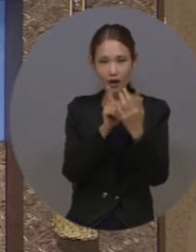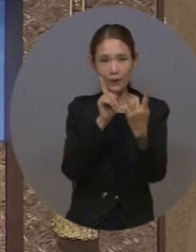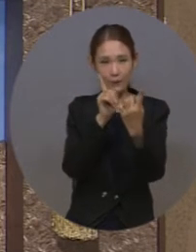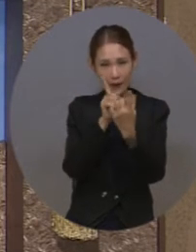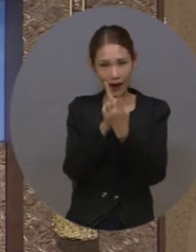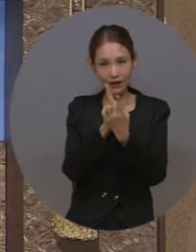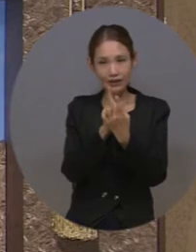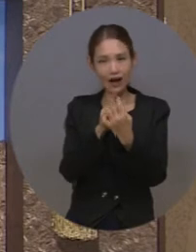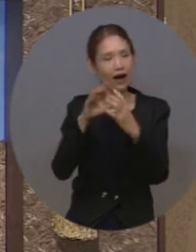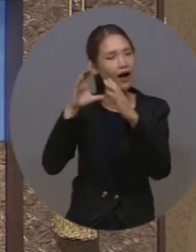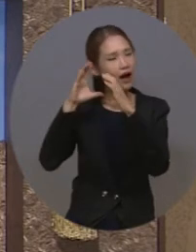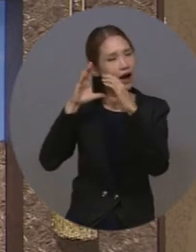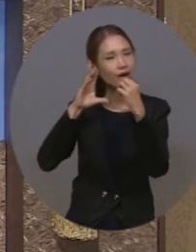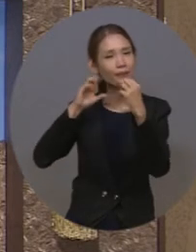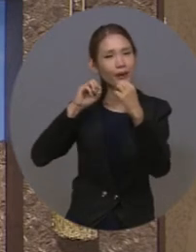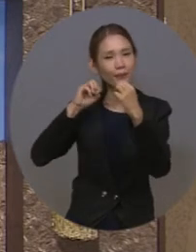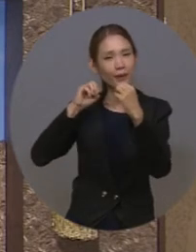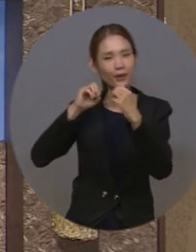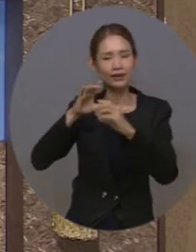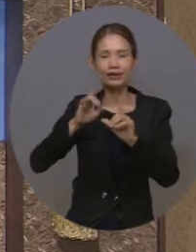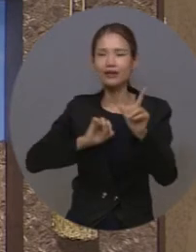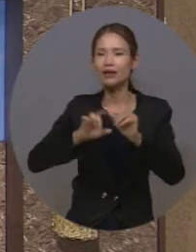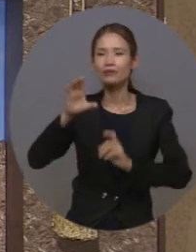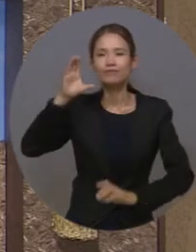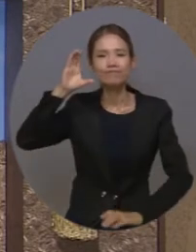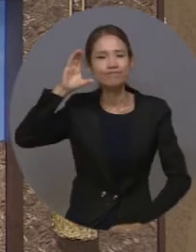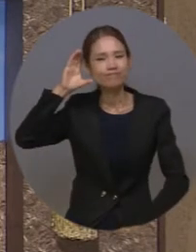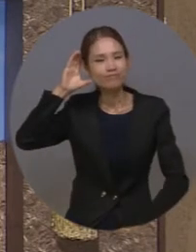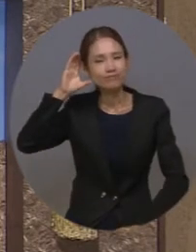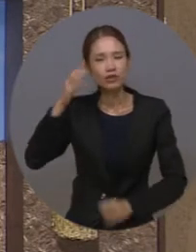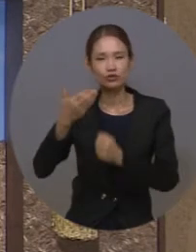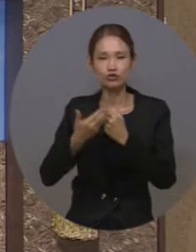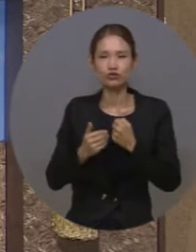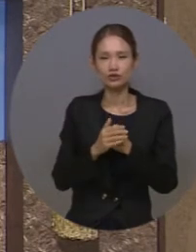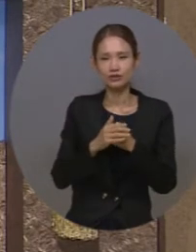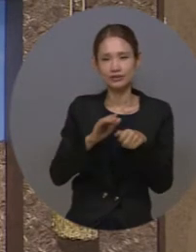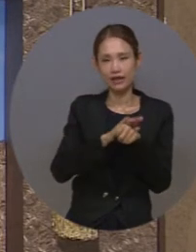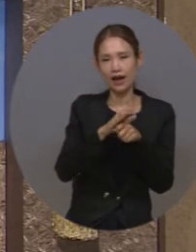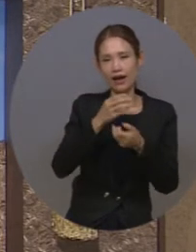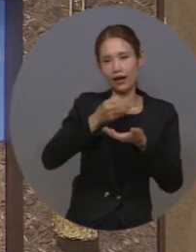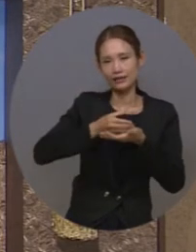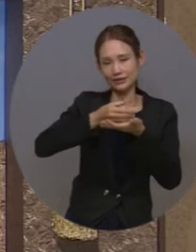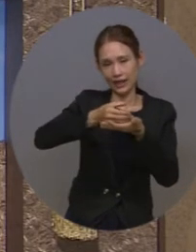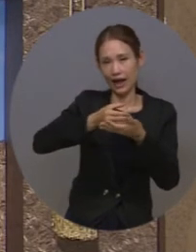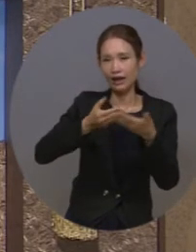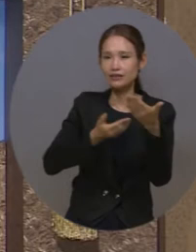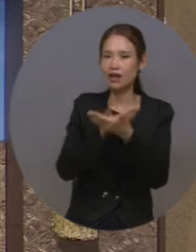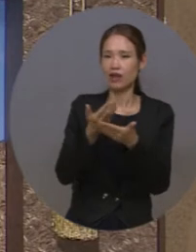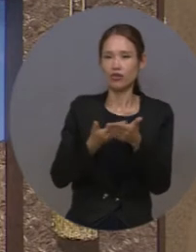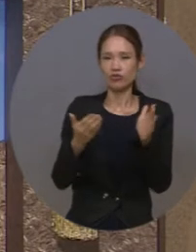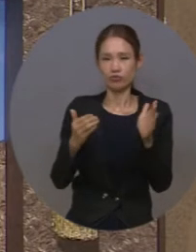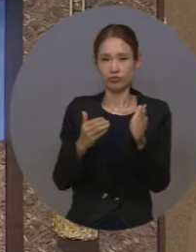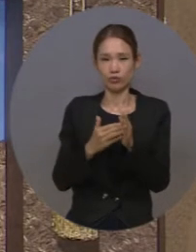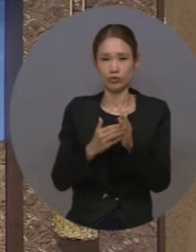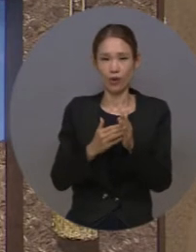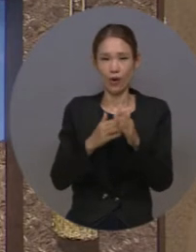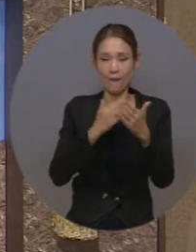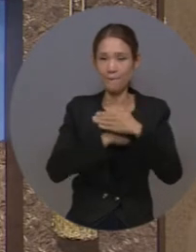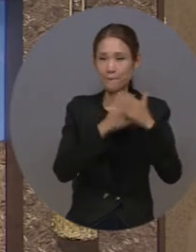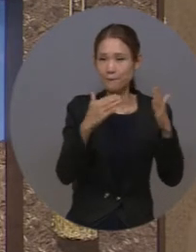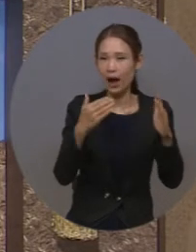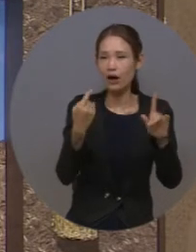애로사항을 듣는 주로 듣는 역할을 하는 사랑의 차 한잔 나누기를 했고요. 또 하나는 이제 방구 쳐주기. 이제